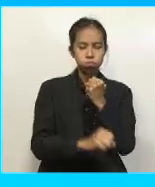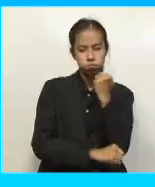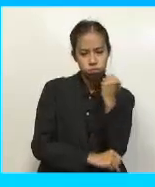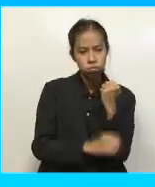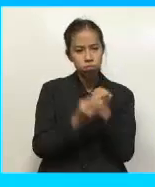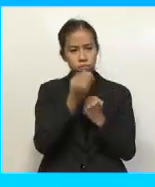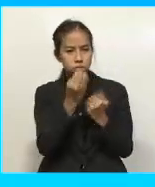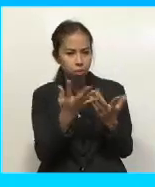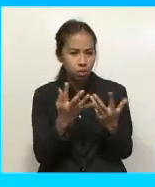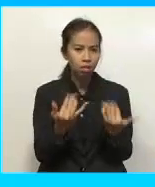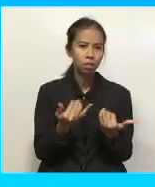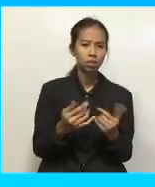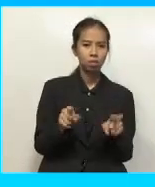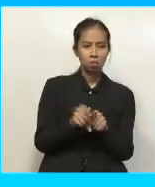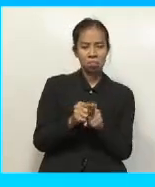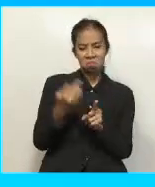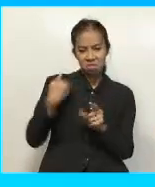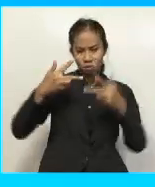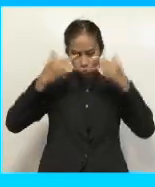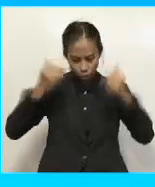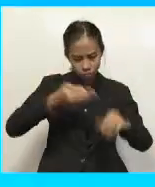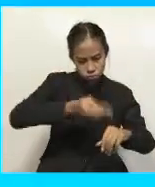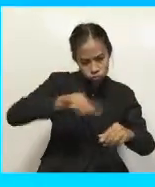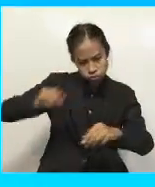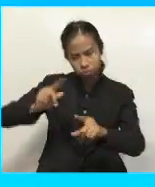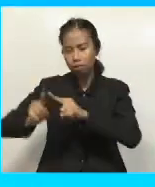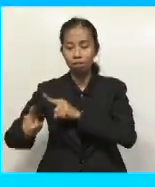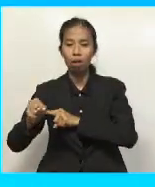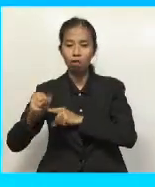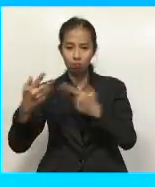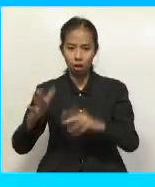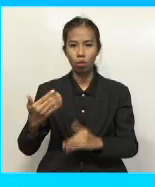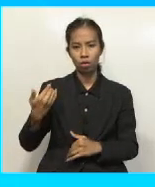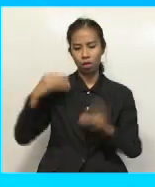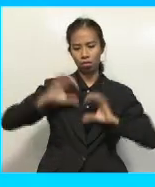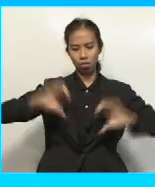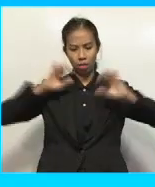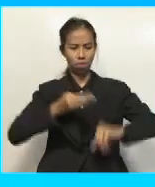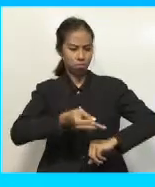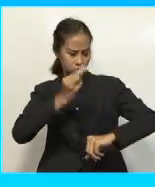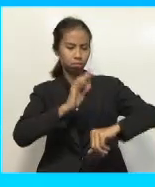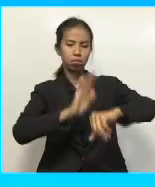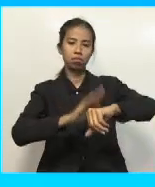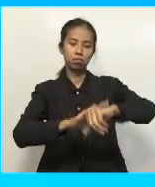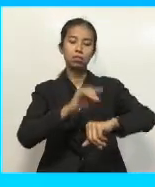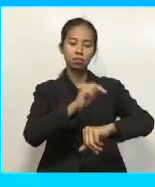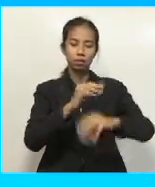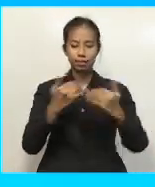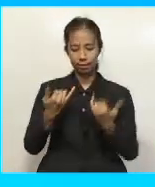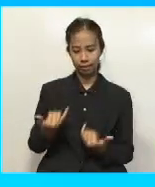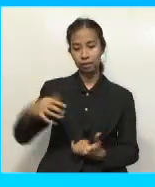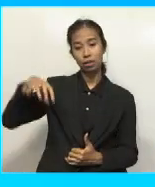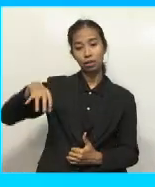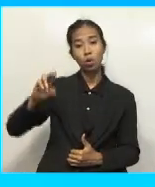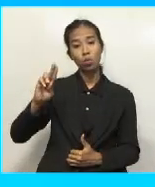ซึ่งเป็นเหตุให้หลายคนต้องออกปล้นสะดมจนหน่วยงานปราบจลาจลต้องมีการยิงเตือนทางสหประชาชาติคาดการณ์นะ